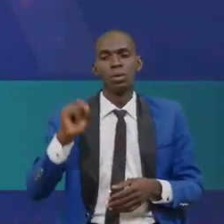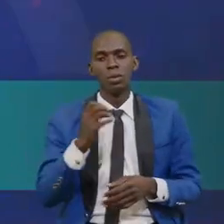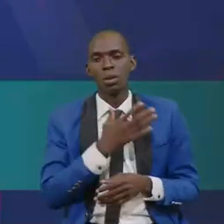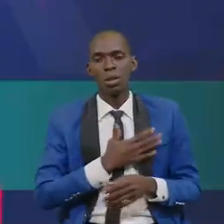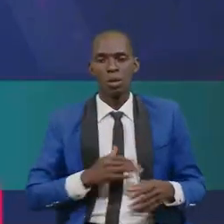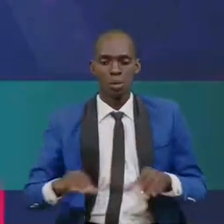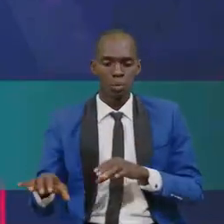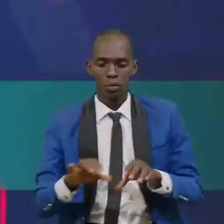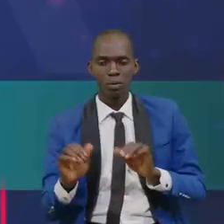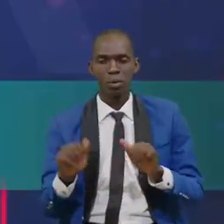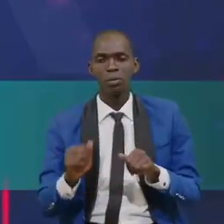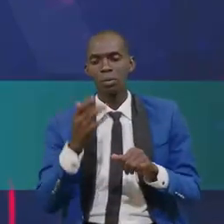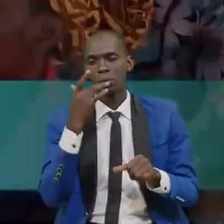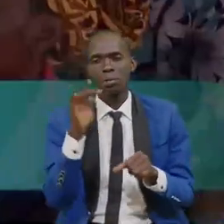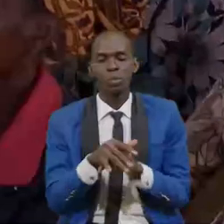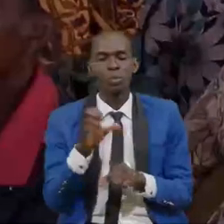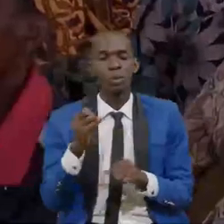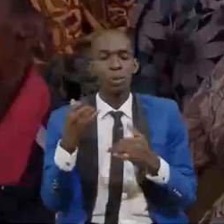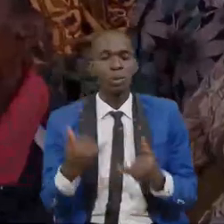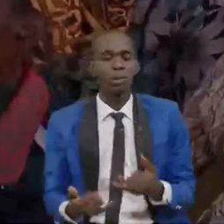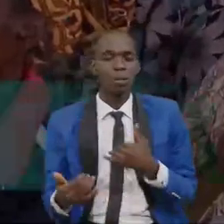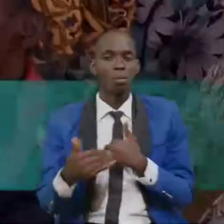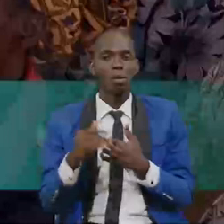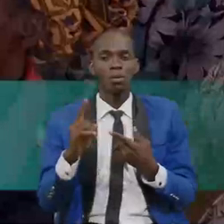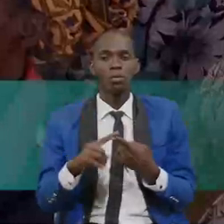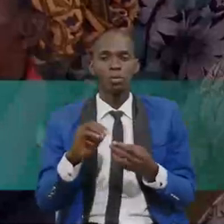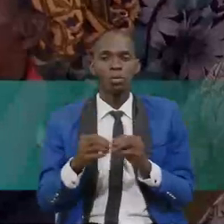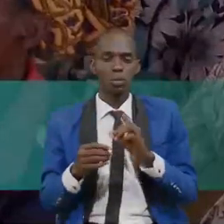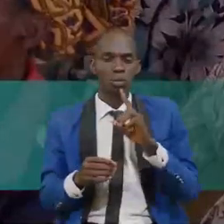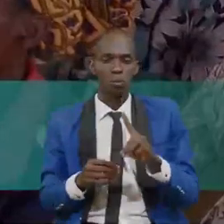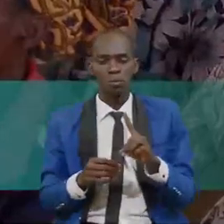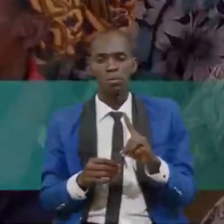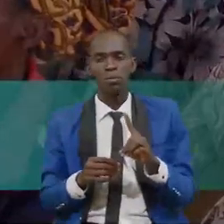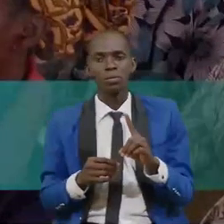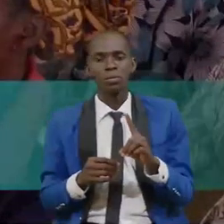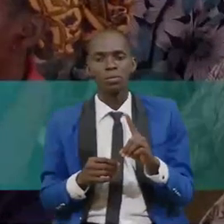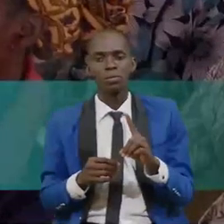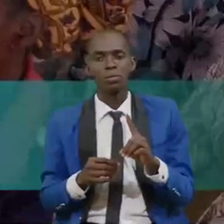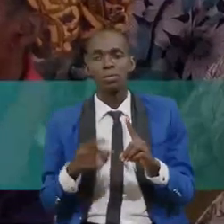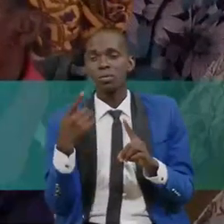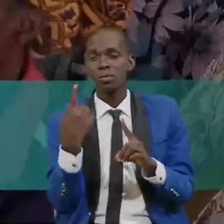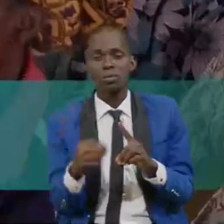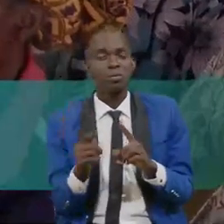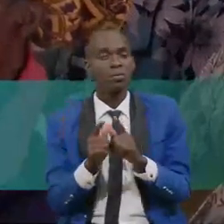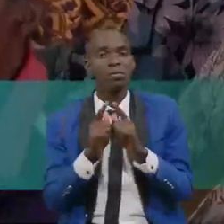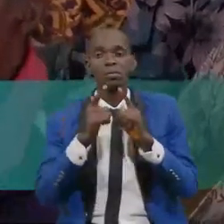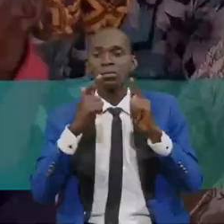temps utile. Premier élément, les plus grandes et